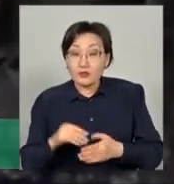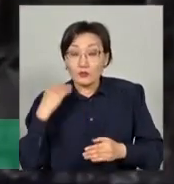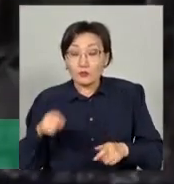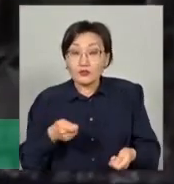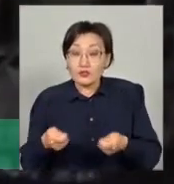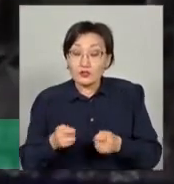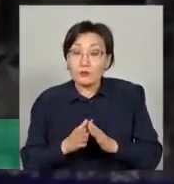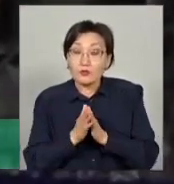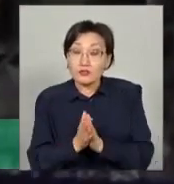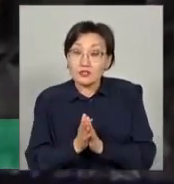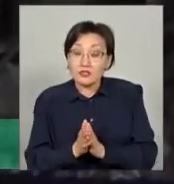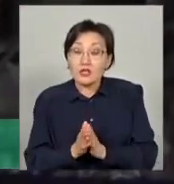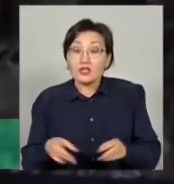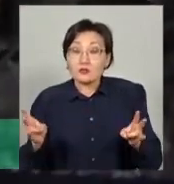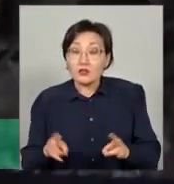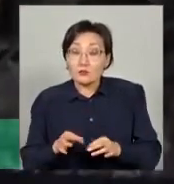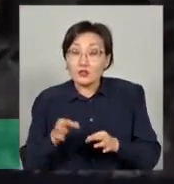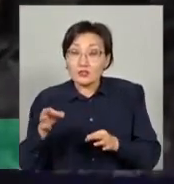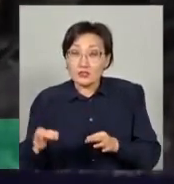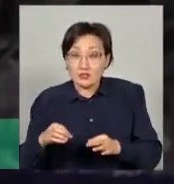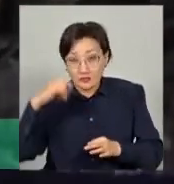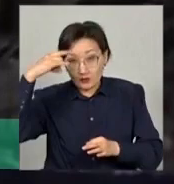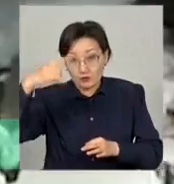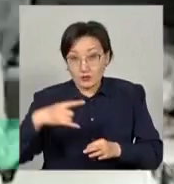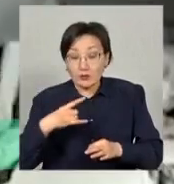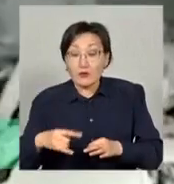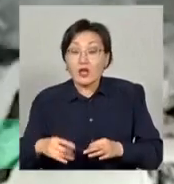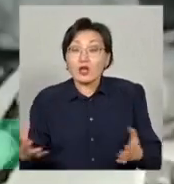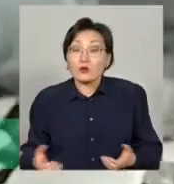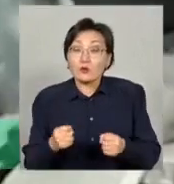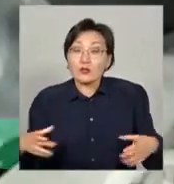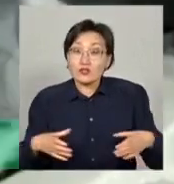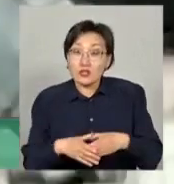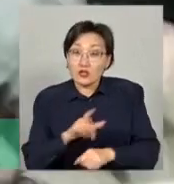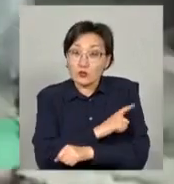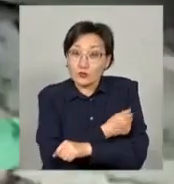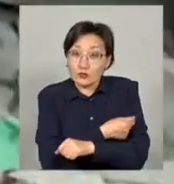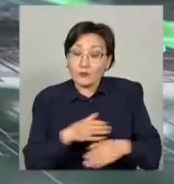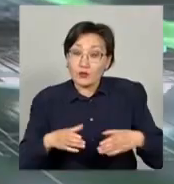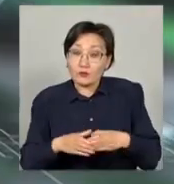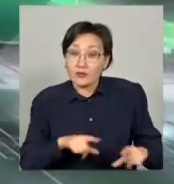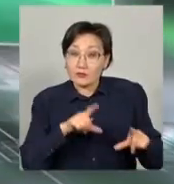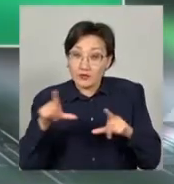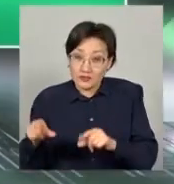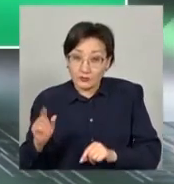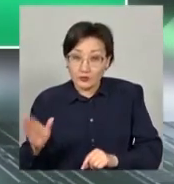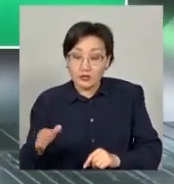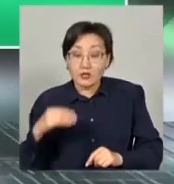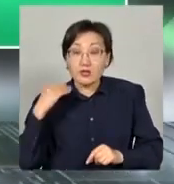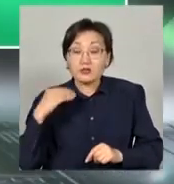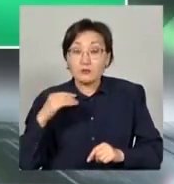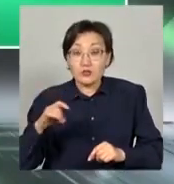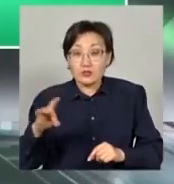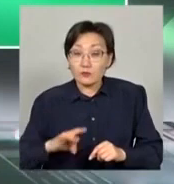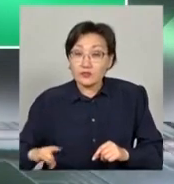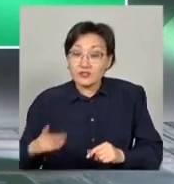билігінің өтініші бойынша зардап шеккен өңірлерге Қазақстан құтқарушылар мен дәрігерлер ұшатын болады. Түркия